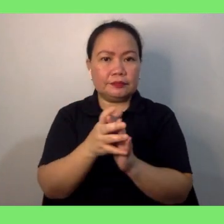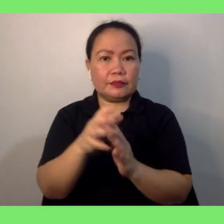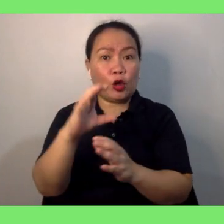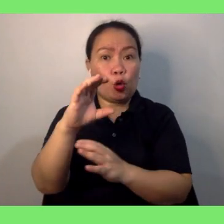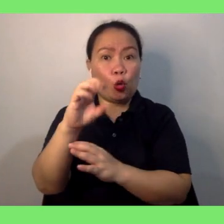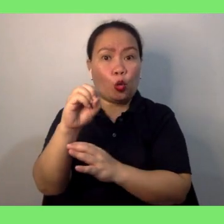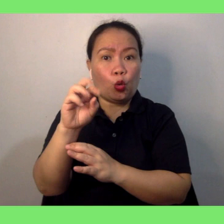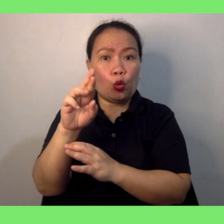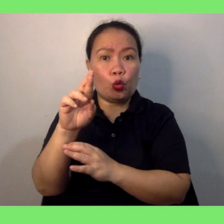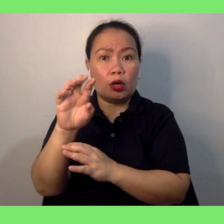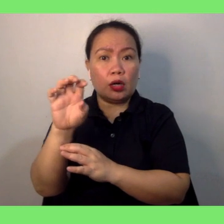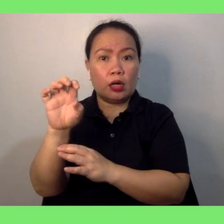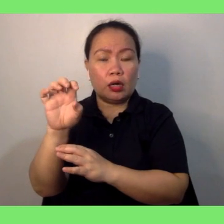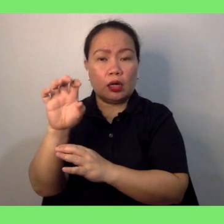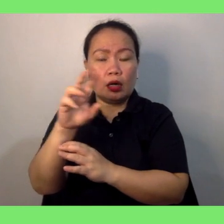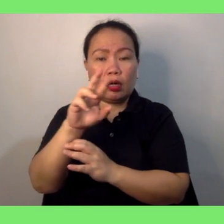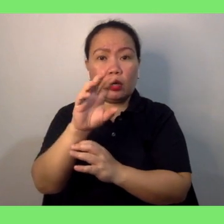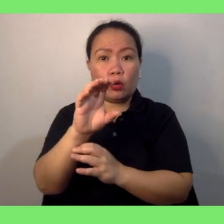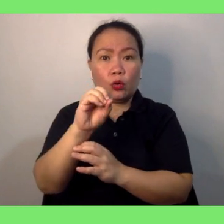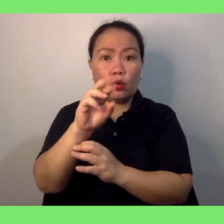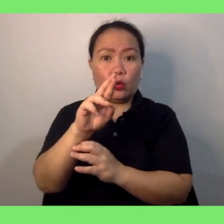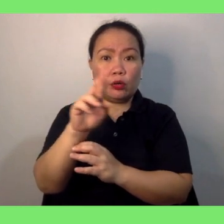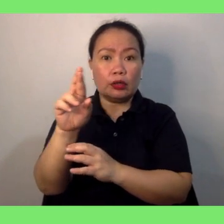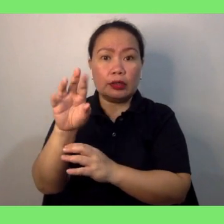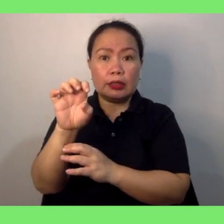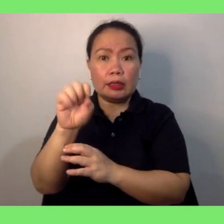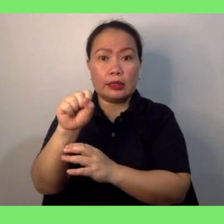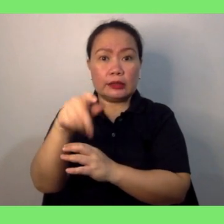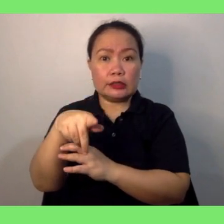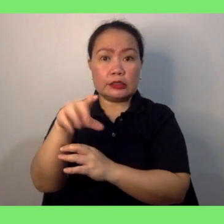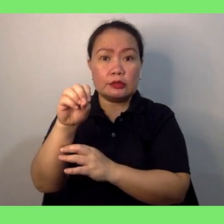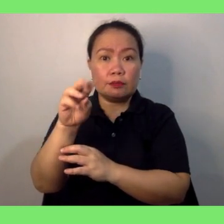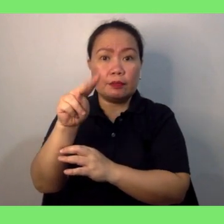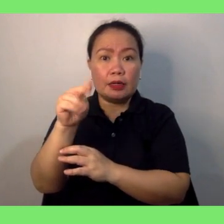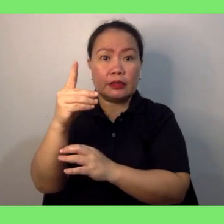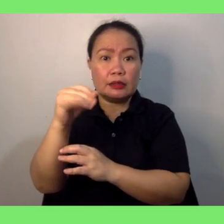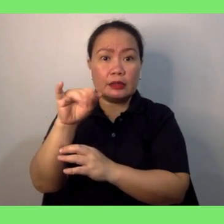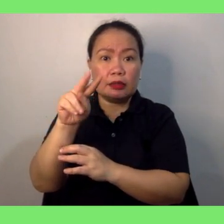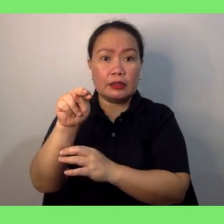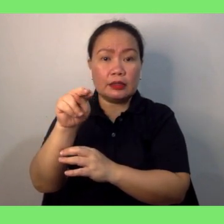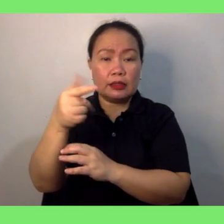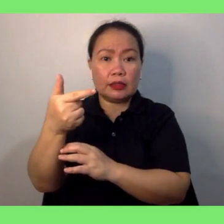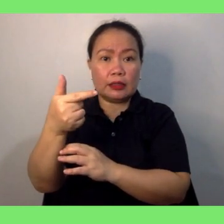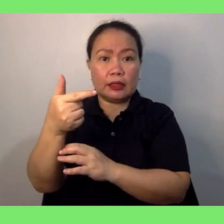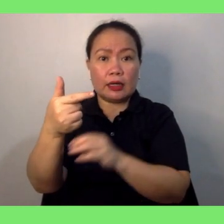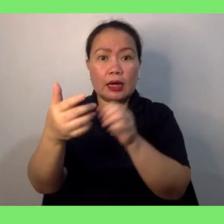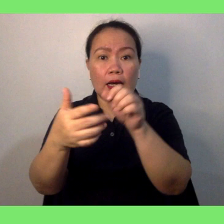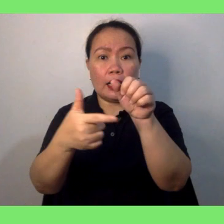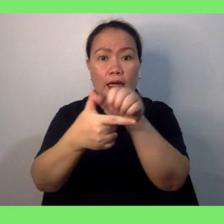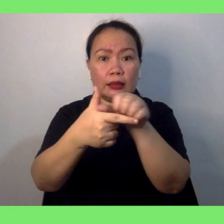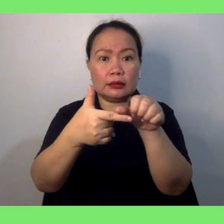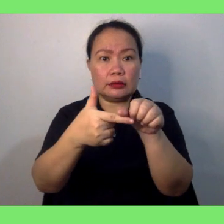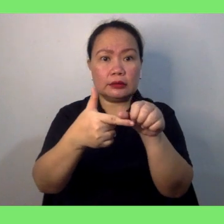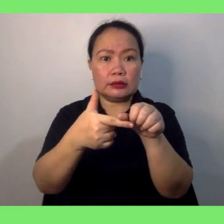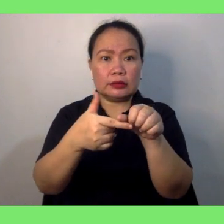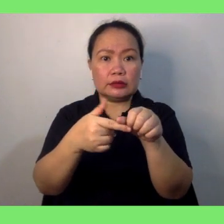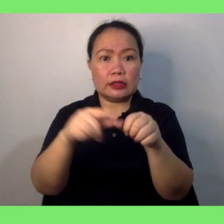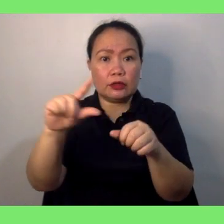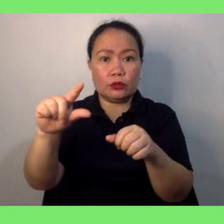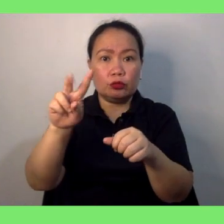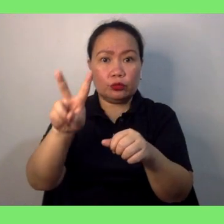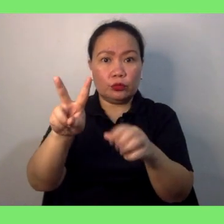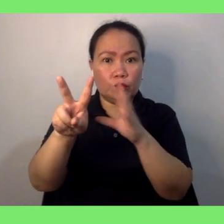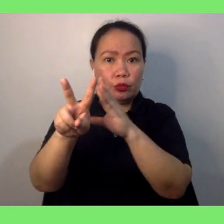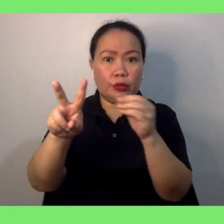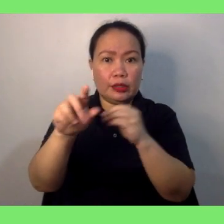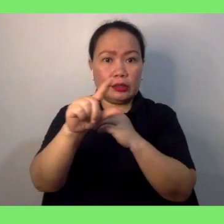So, corresponding angles. Kung titingnan natin, kuha tayo ng isa dito, si angle 2 at si angle 5.